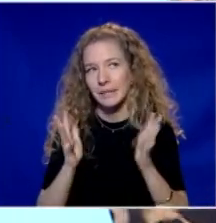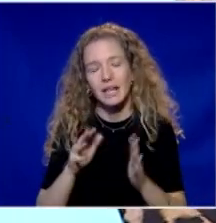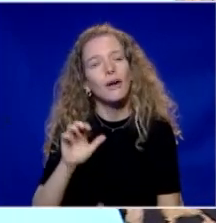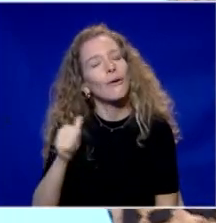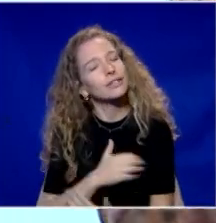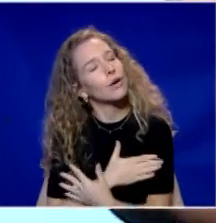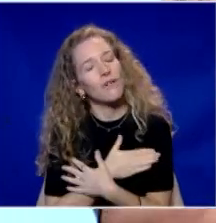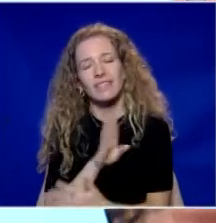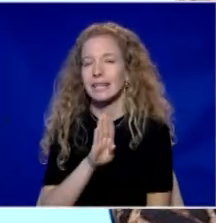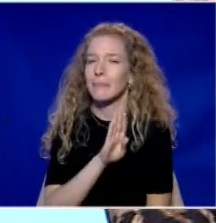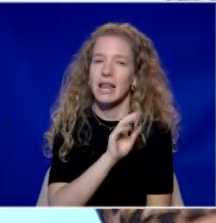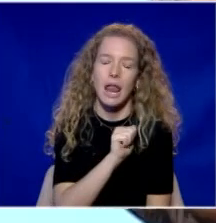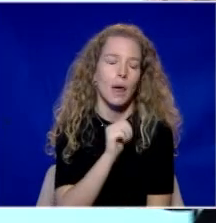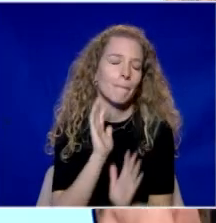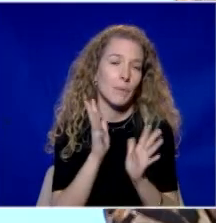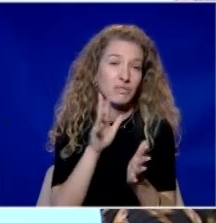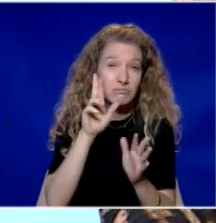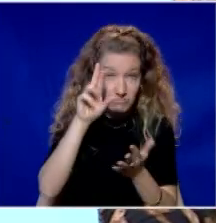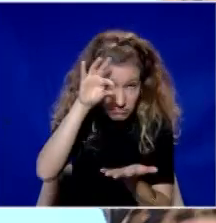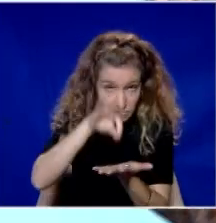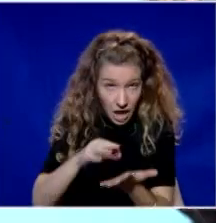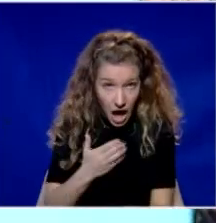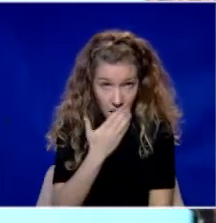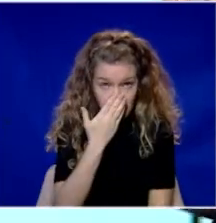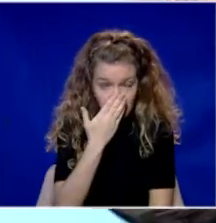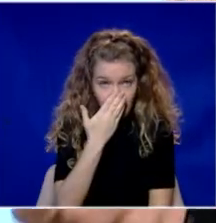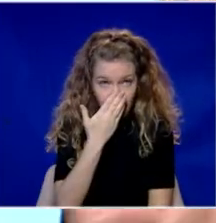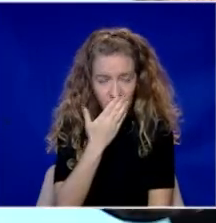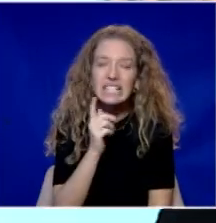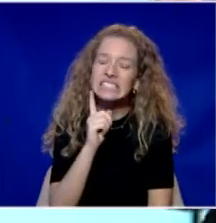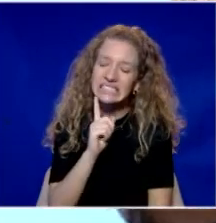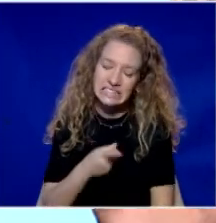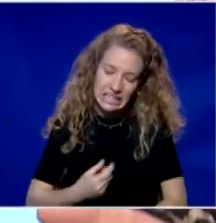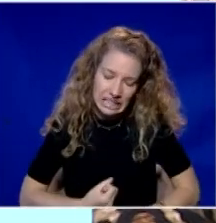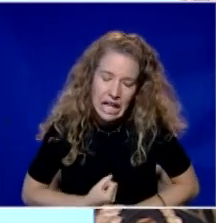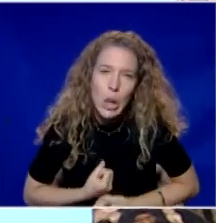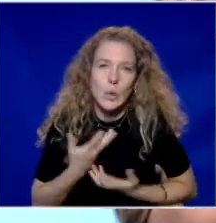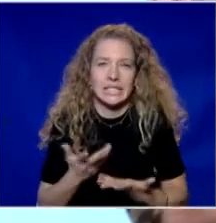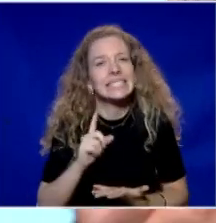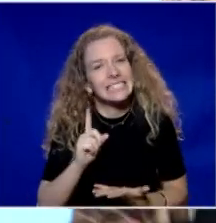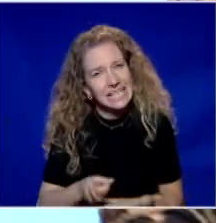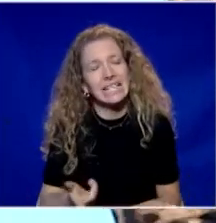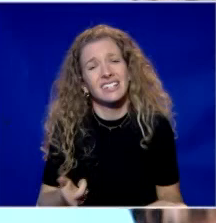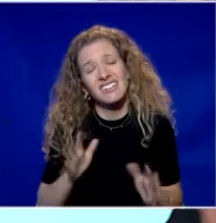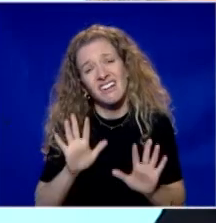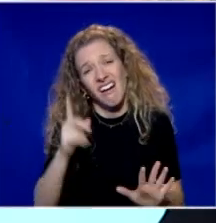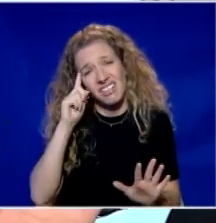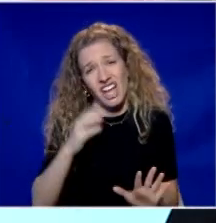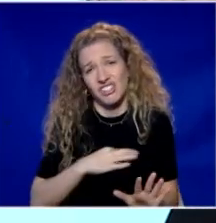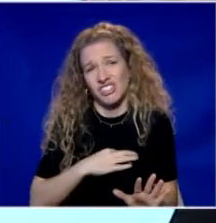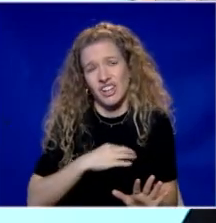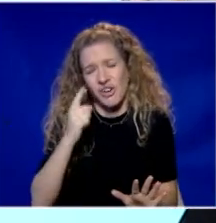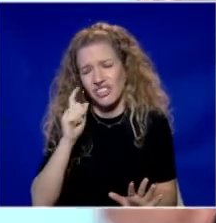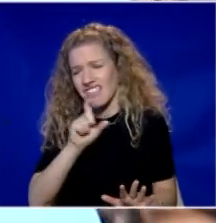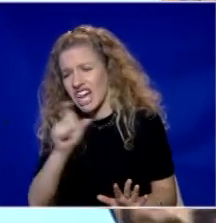אוהבת את בן אל מאוד. כשיש אהבה ומחזיבים את האהבה הזו, אז את צריכה להתבטא, צריכה להוציא את זה באיזה דרך. זו דעתי, אני לא חושבת שיש פה